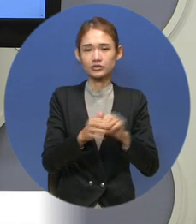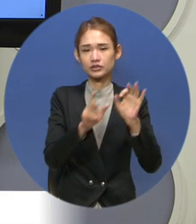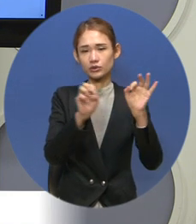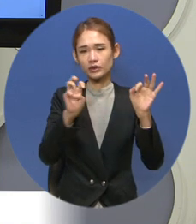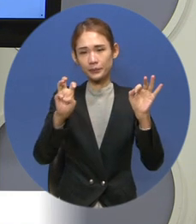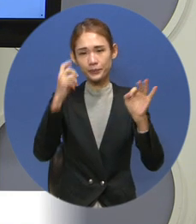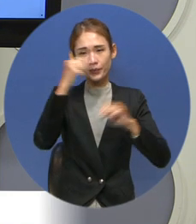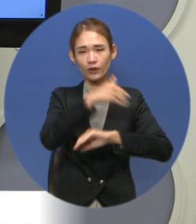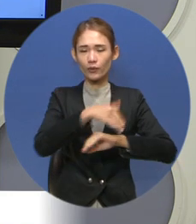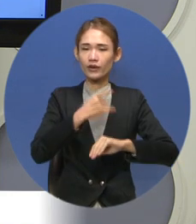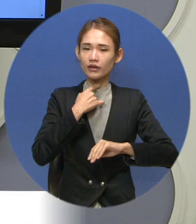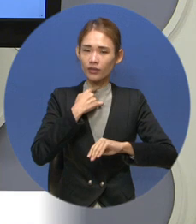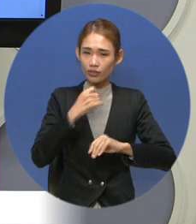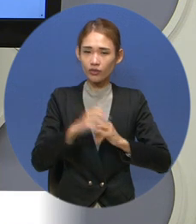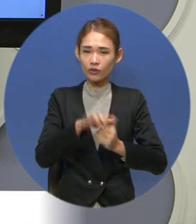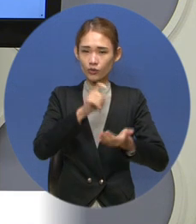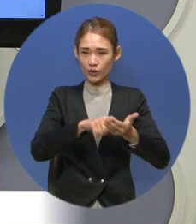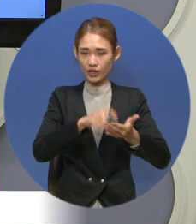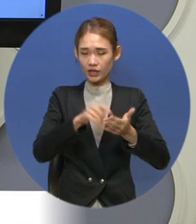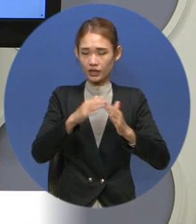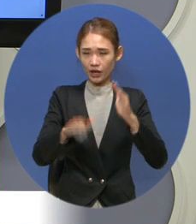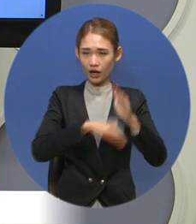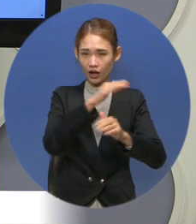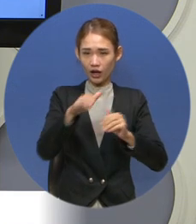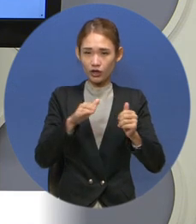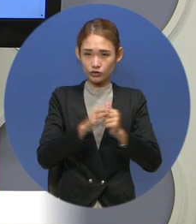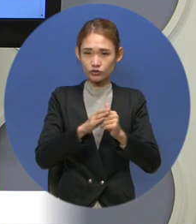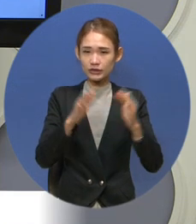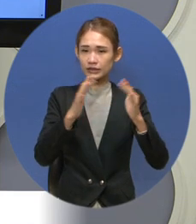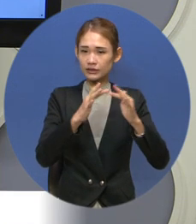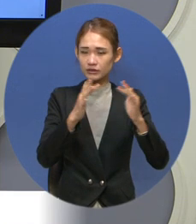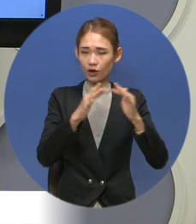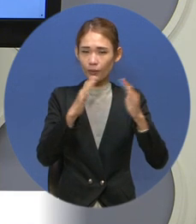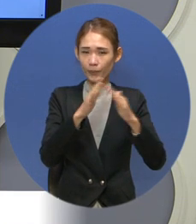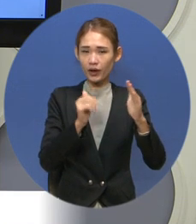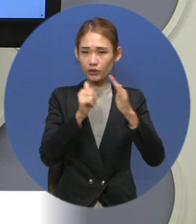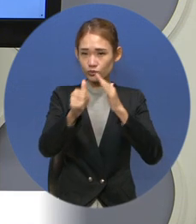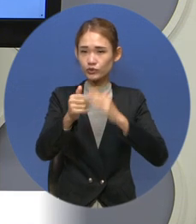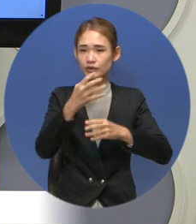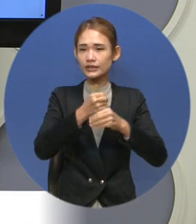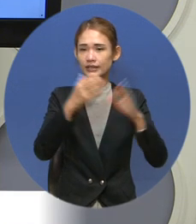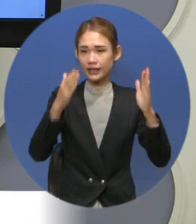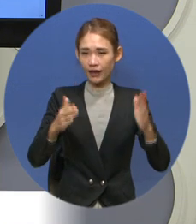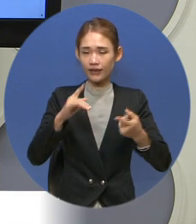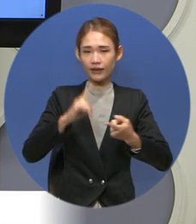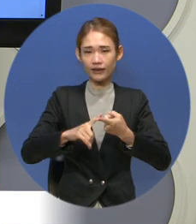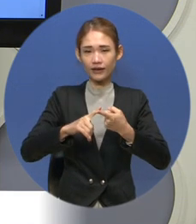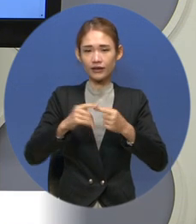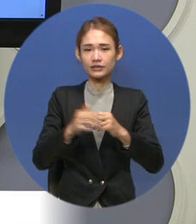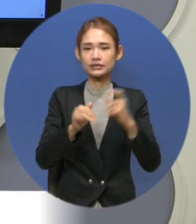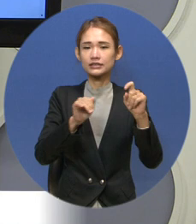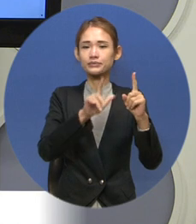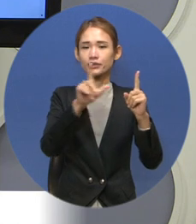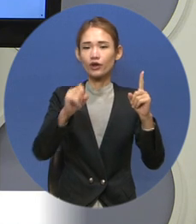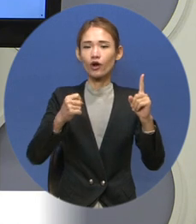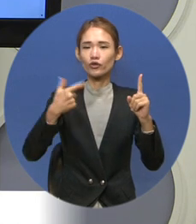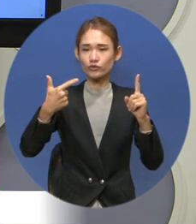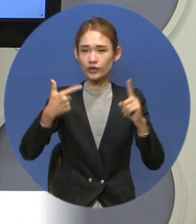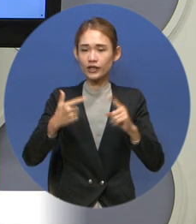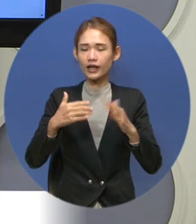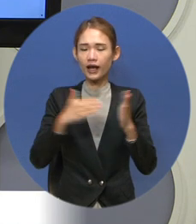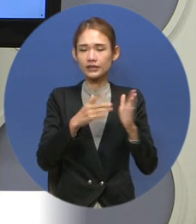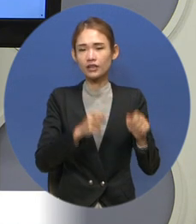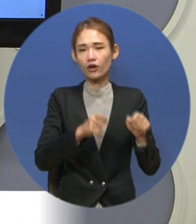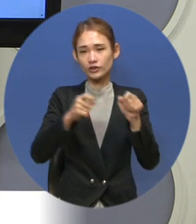예정돼 있던 위기가 구김 급 생계지원 온라인과 방문 신청 기간을 다음달 6일까지 로 7일 연장